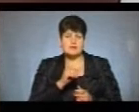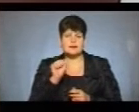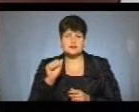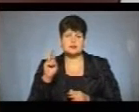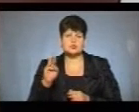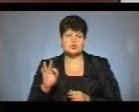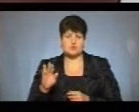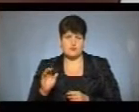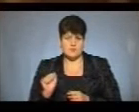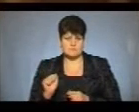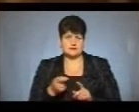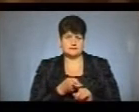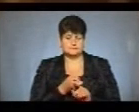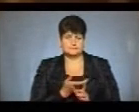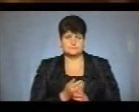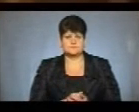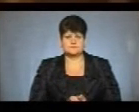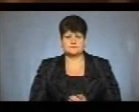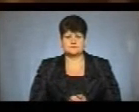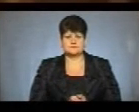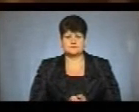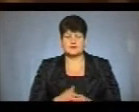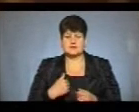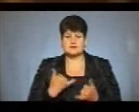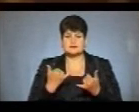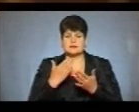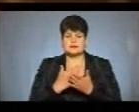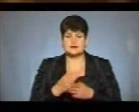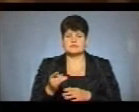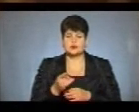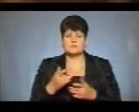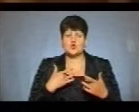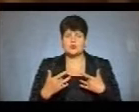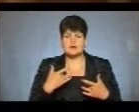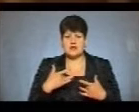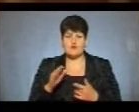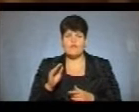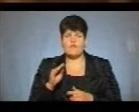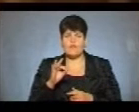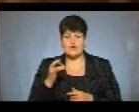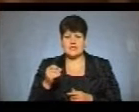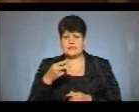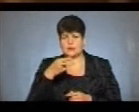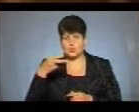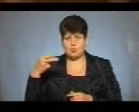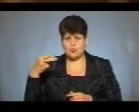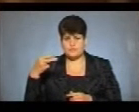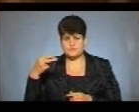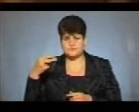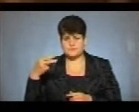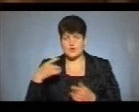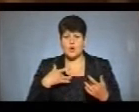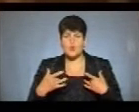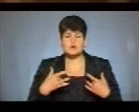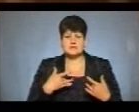зараз із нами на зв'язку. Я знаходжуся в Тернопільському театрі у фойє на 2-му поверсі.